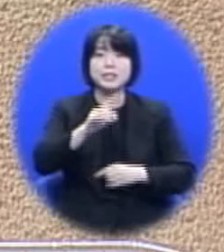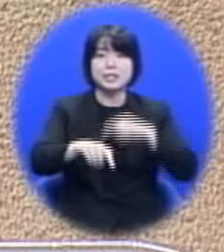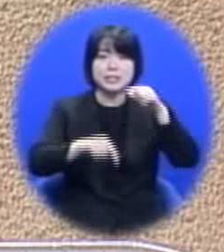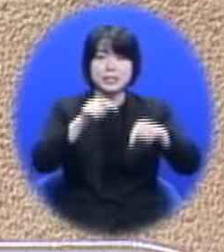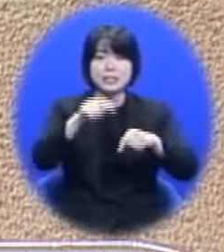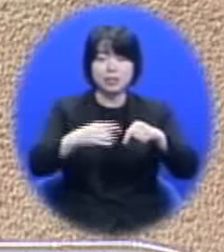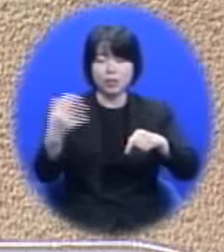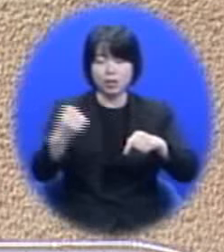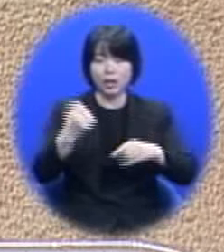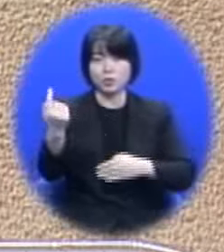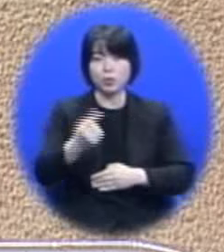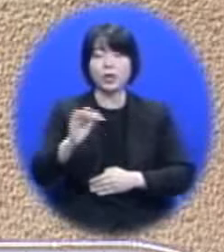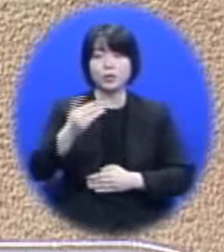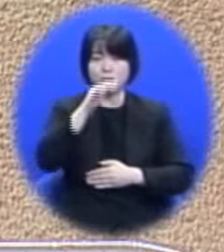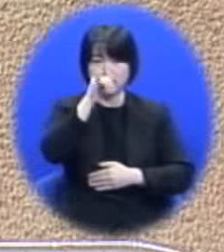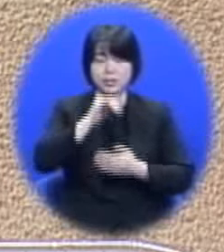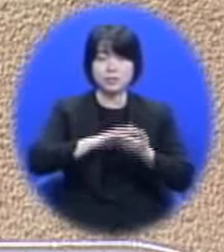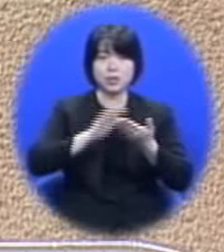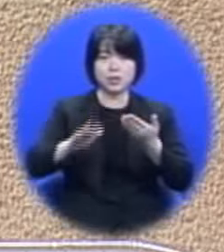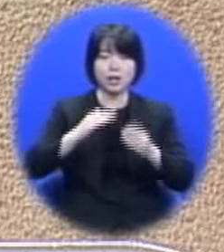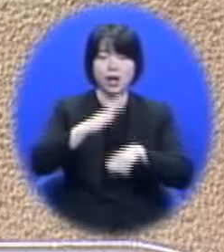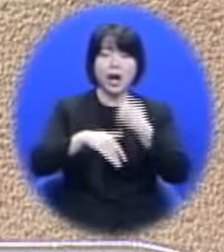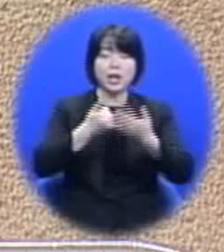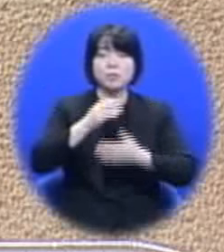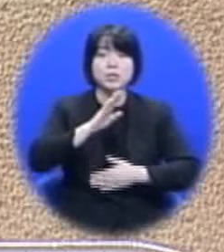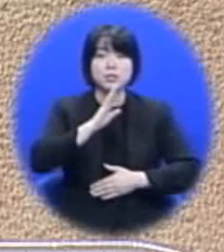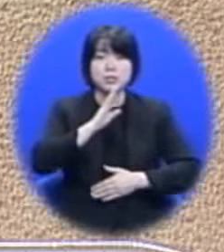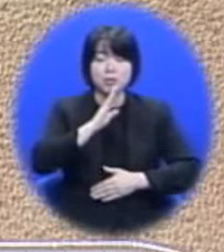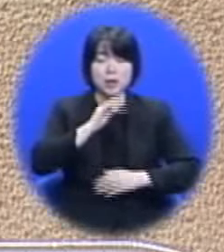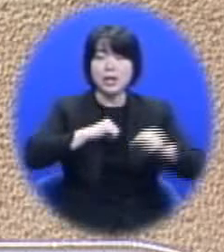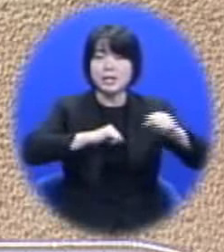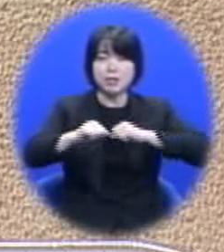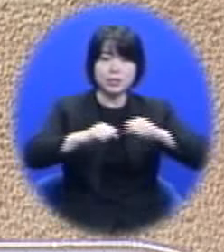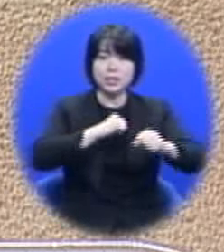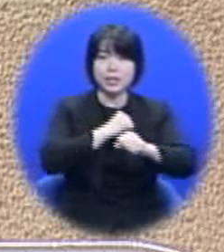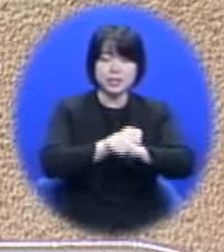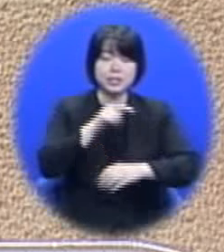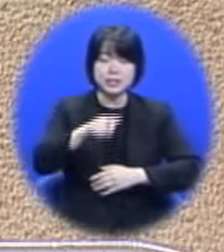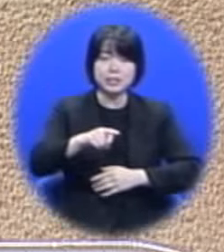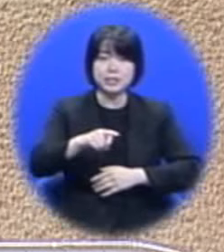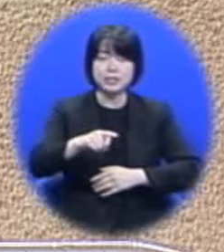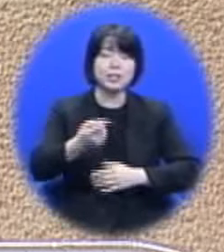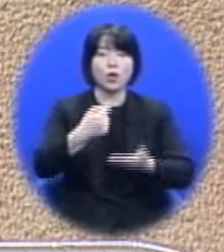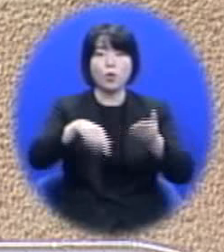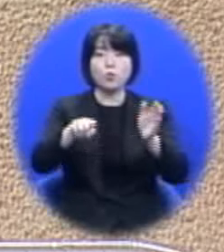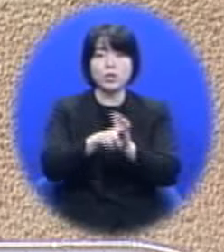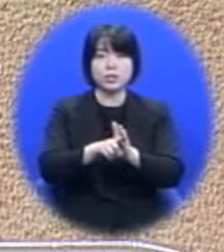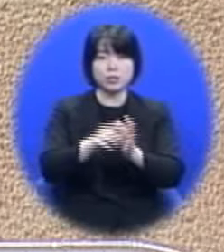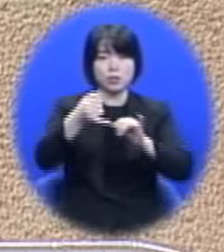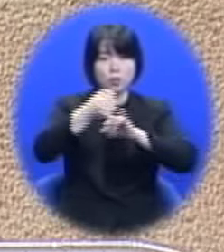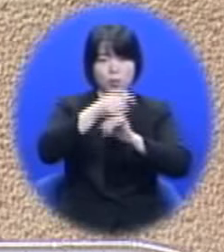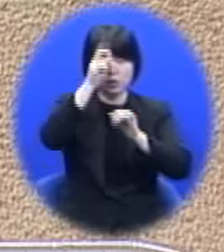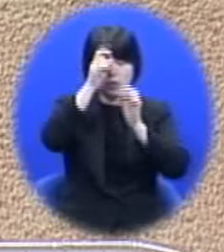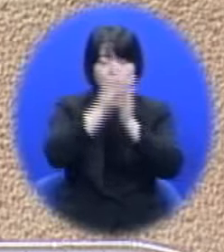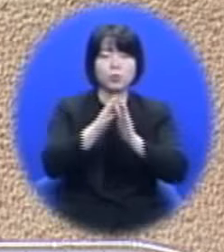있어요. 하나님이 정말 역사하시는 그런 행동이 있으려면 또 반드시 기도가 있어야